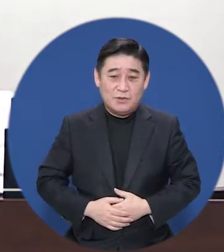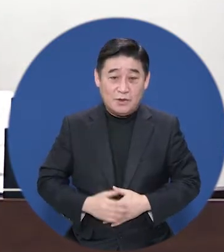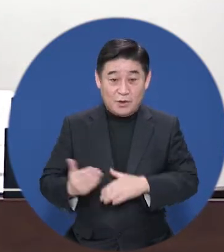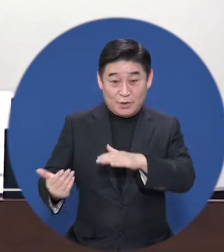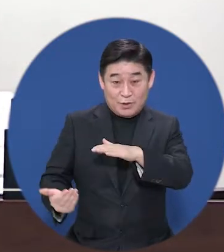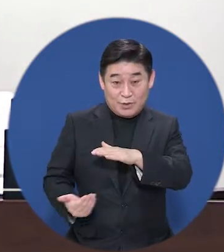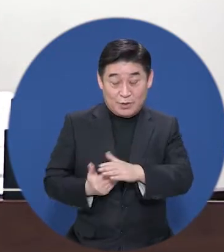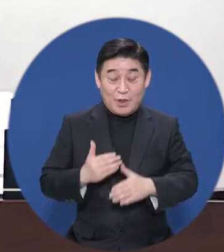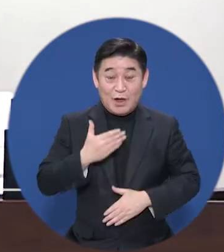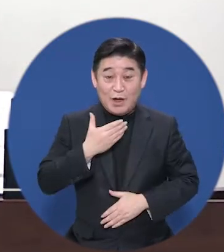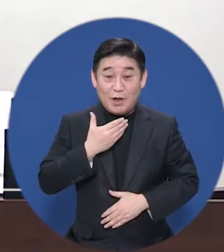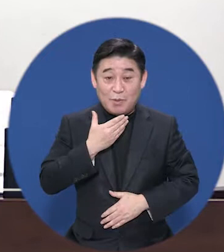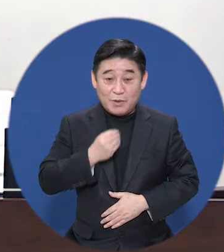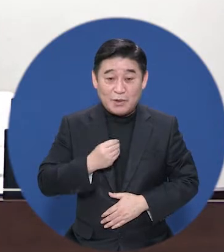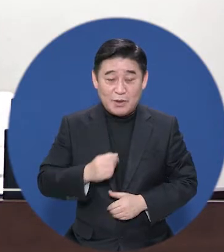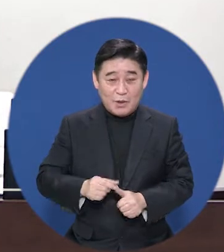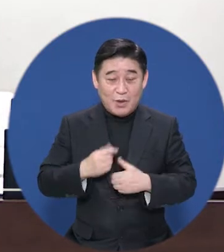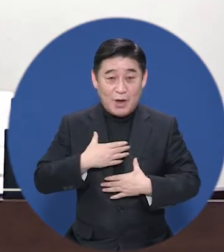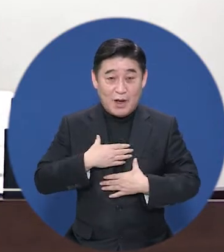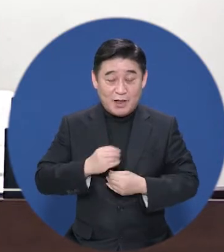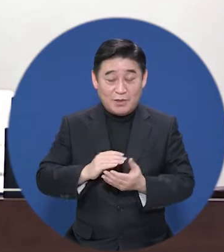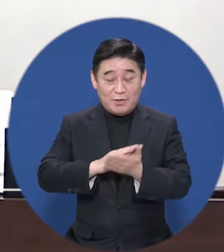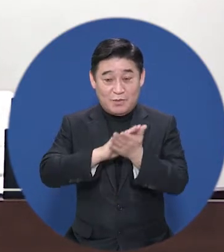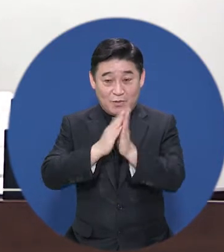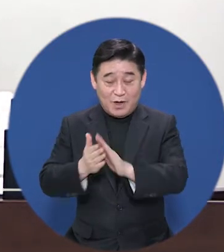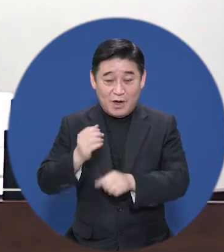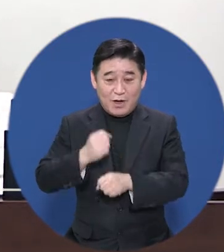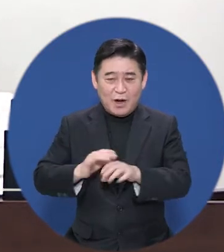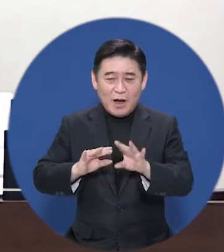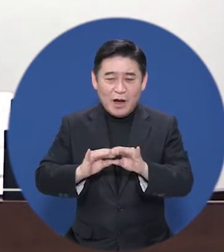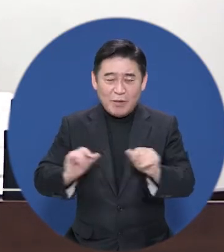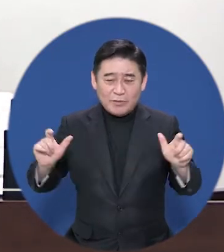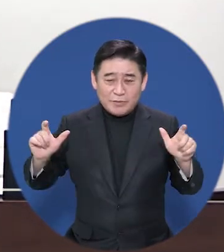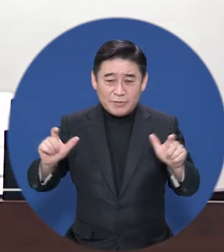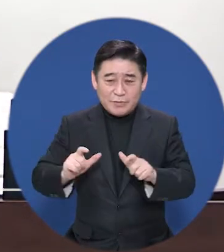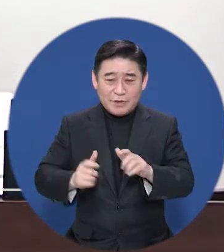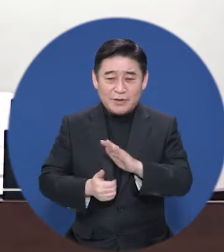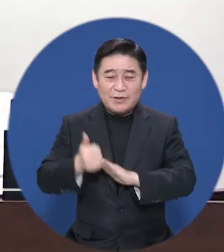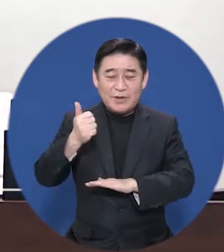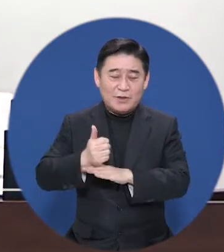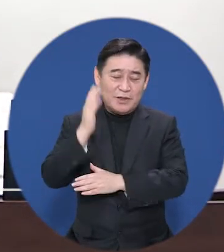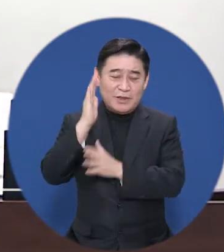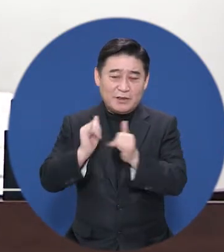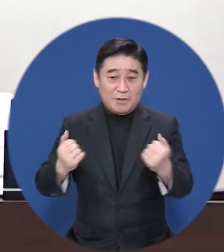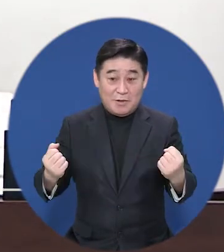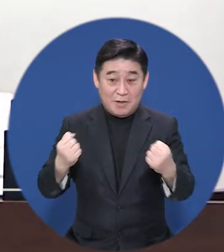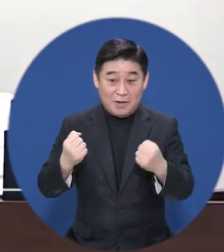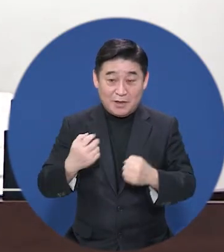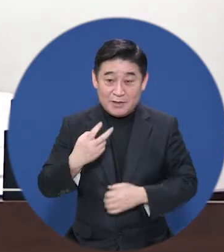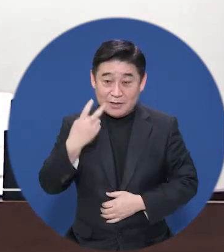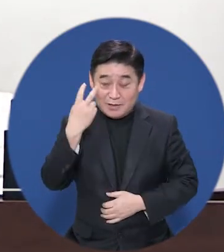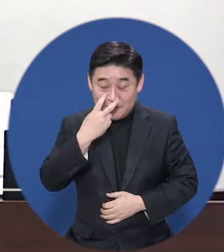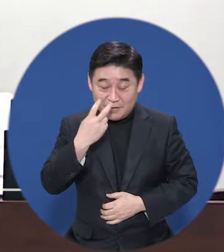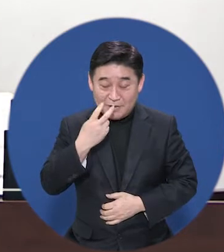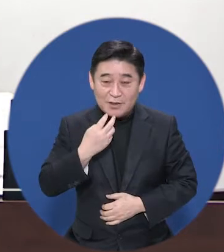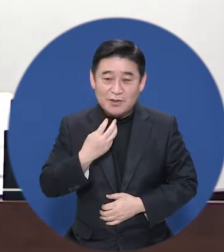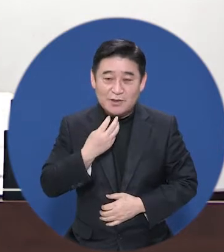최고의 복지를 할 수 있는 고용 안정화를 이루고 미세먼지 저감 성공으로 시민의 건강을 지켜내는 서울,